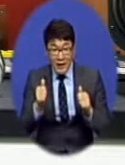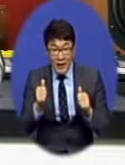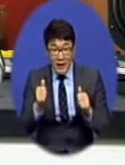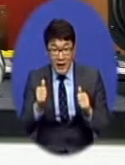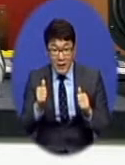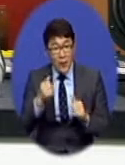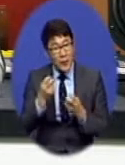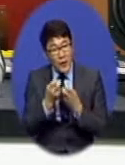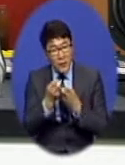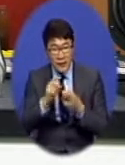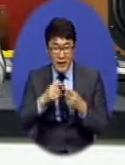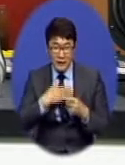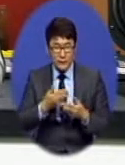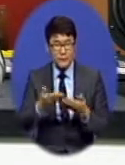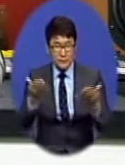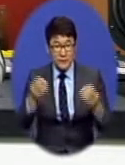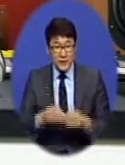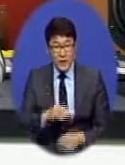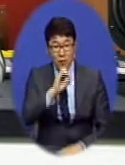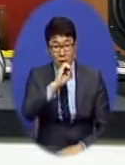해드리죠. 네.